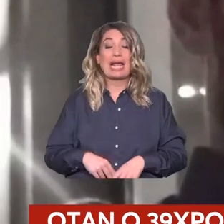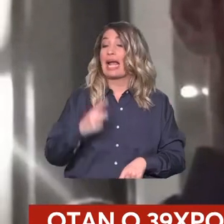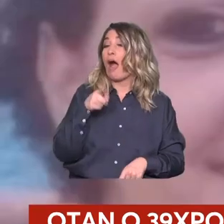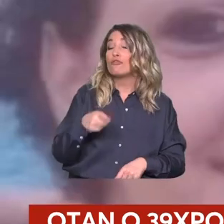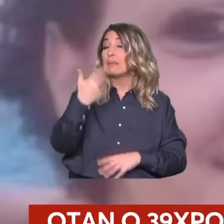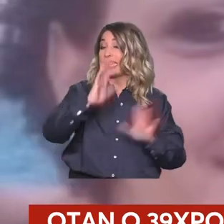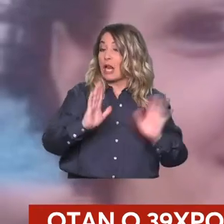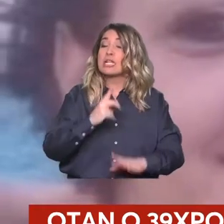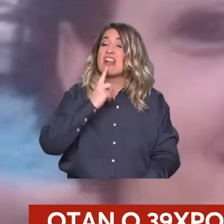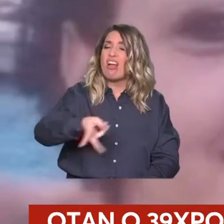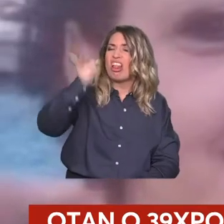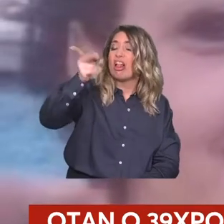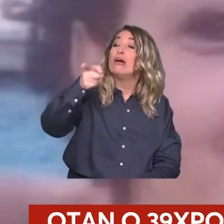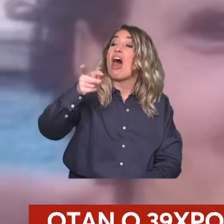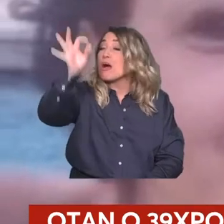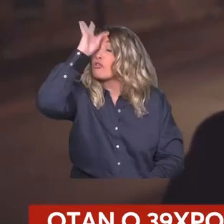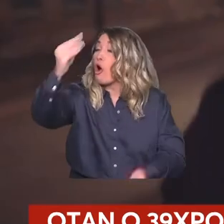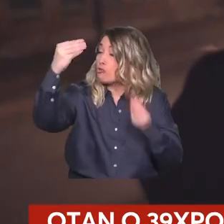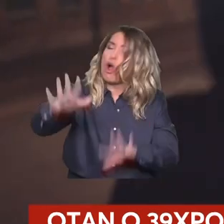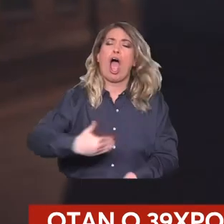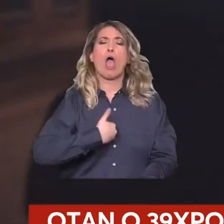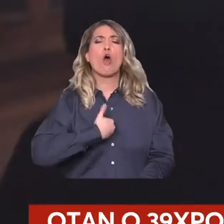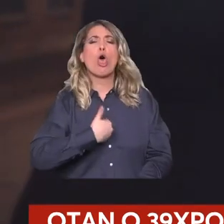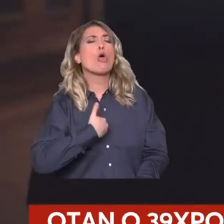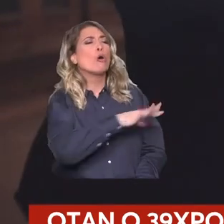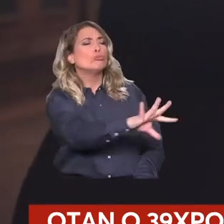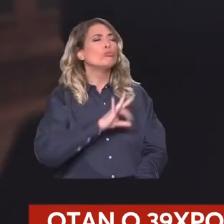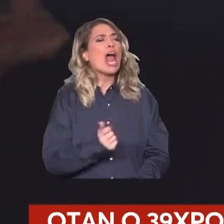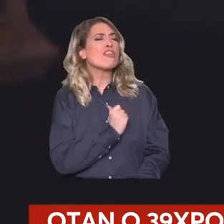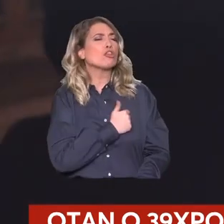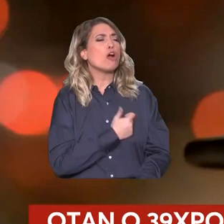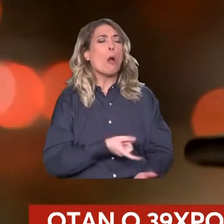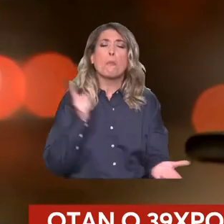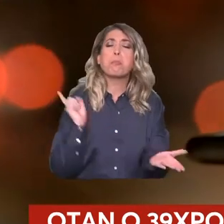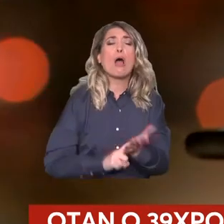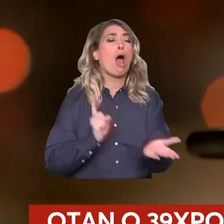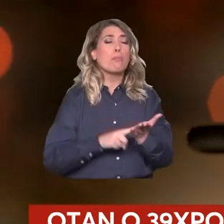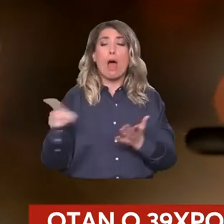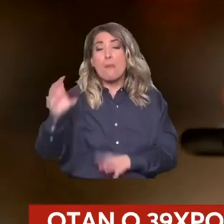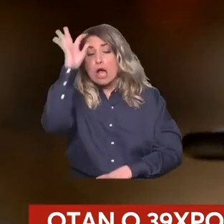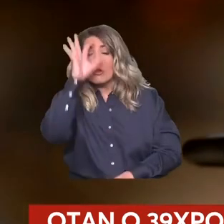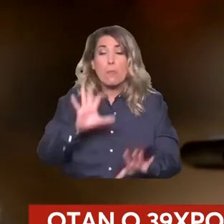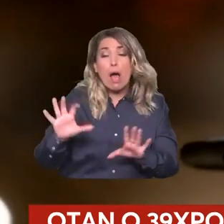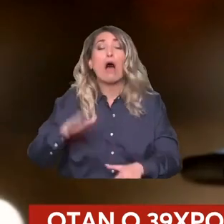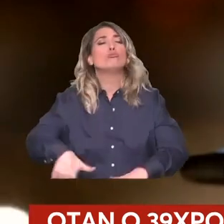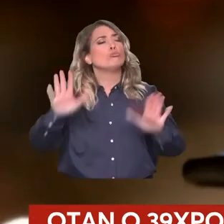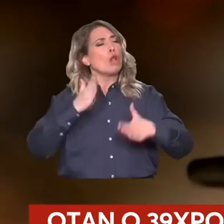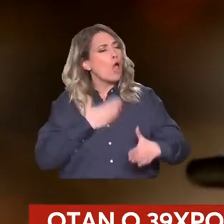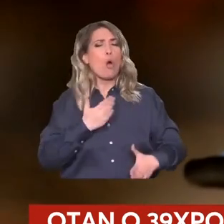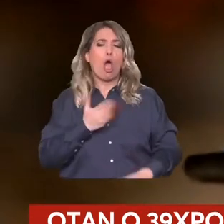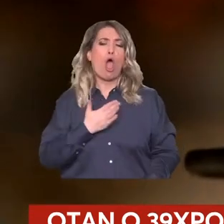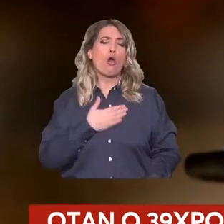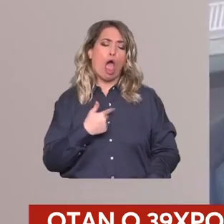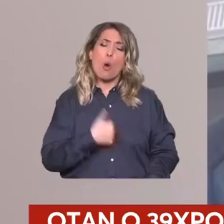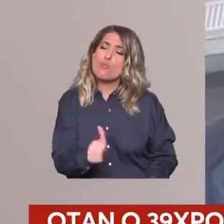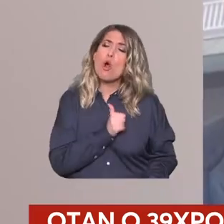μπορούν οι αστυνομικοί, θα κάνει εκείνος την έρευνα. Ορισμένα πράγματα να ερευνηθούν. Αν έχουν σκοπό να μην το κάνουν, να μου επιστρέψω το κινητό, αλλά συνεχίσω